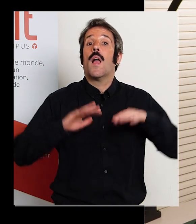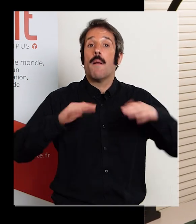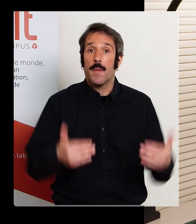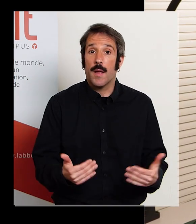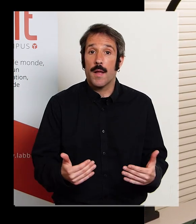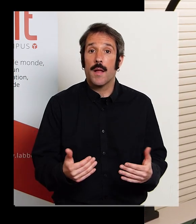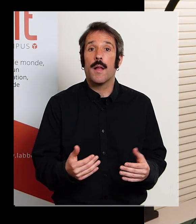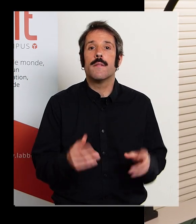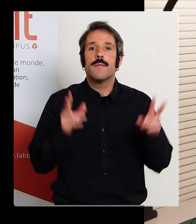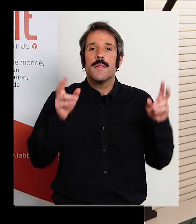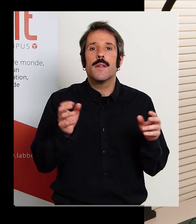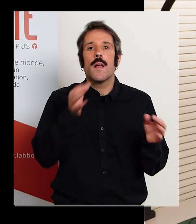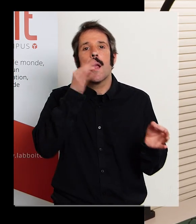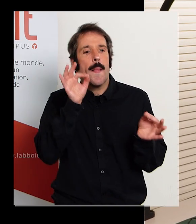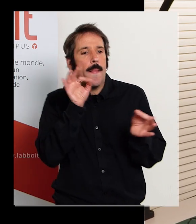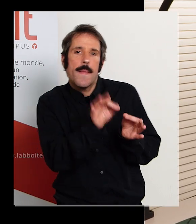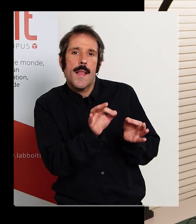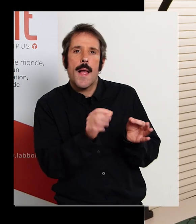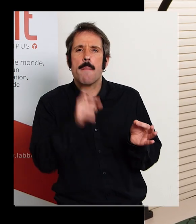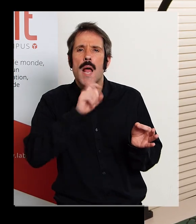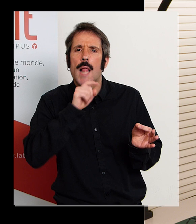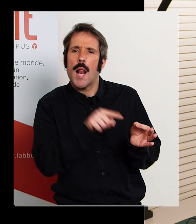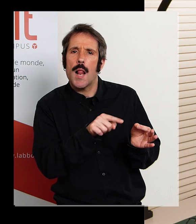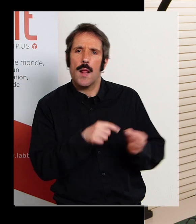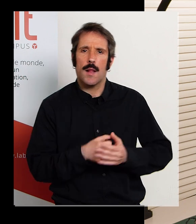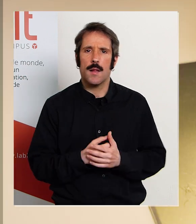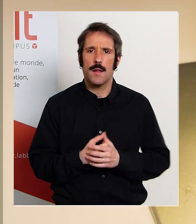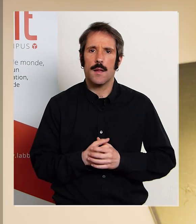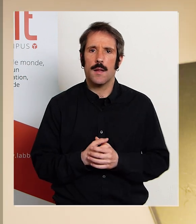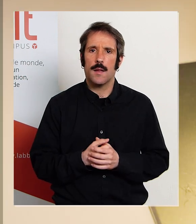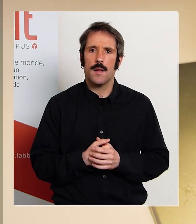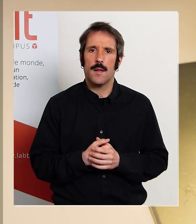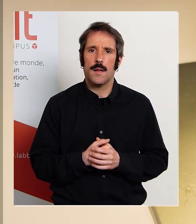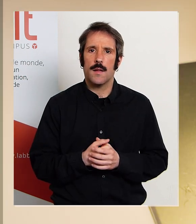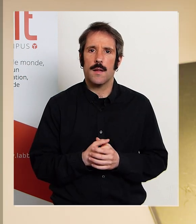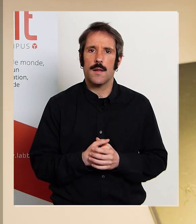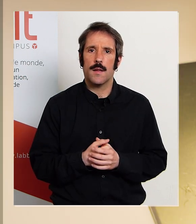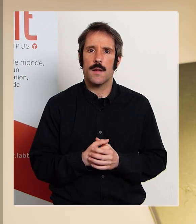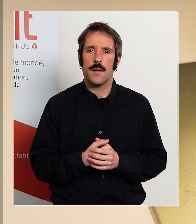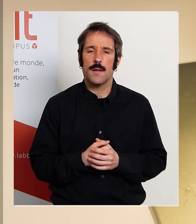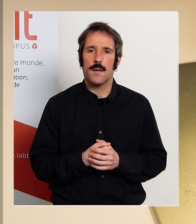Vous le mettez ensuite dans le chat de la première barrette métallique.